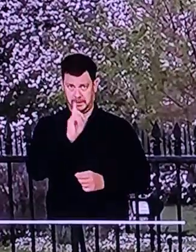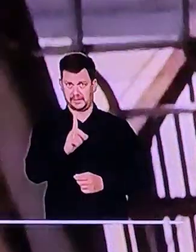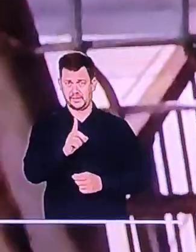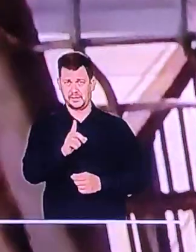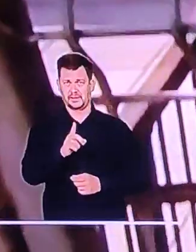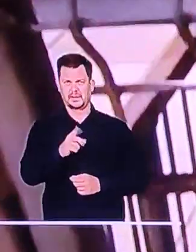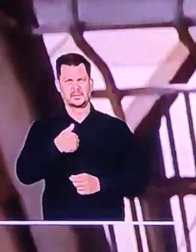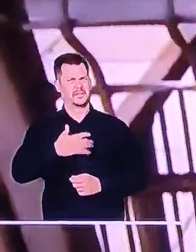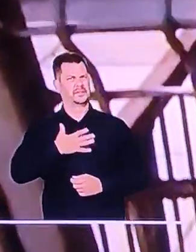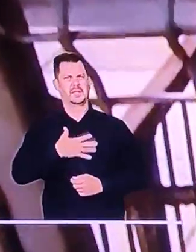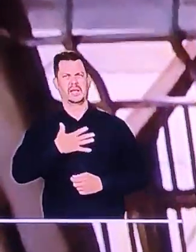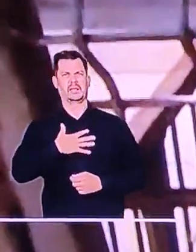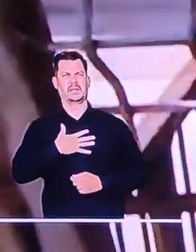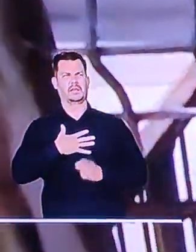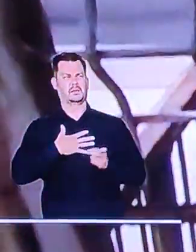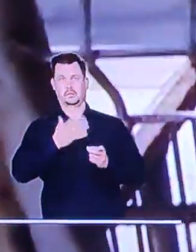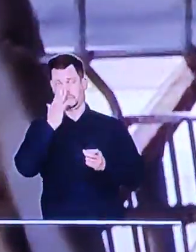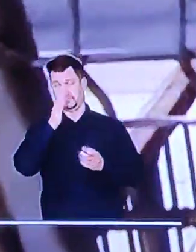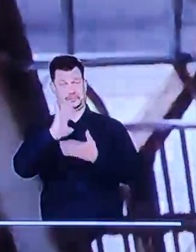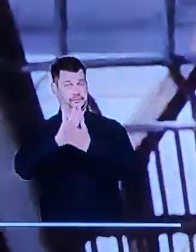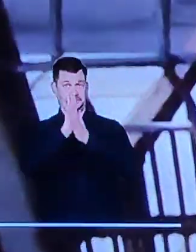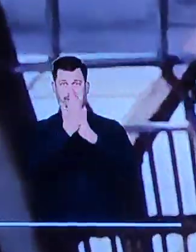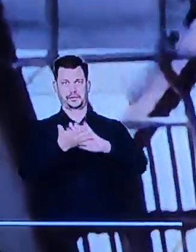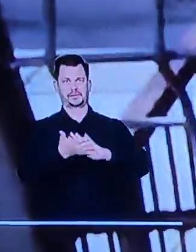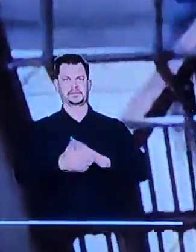bo wydaje się, że już wszystko jest możliwe.